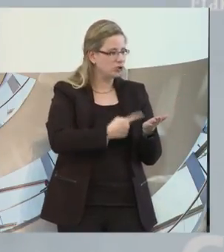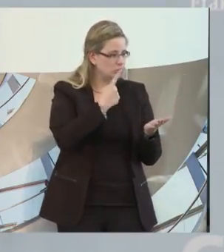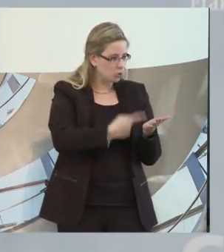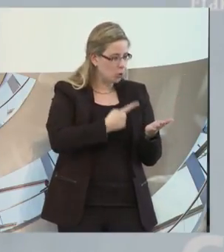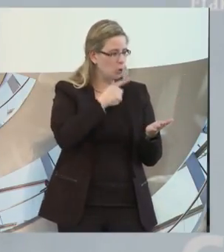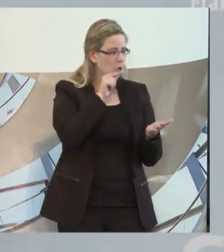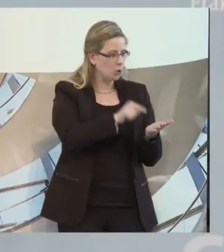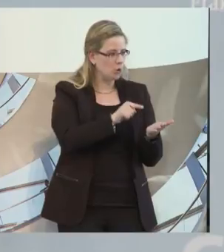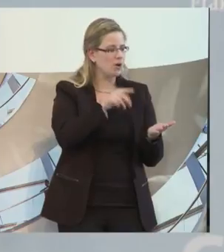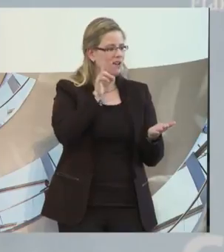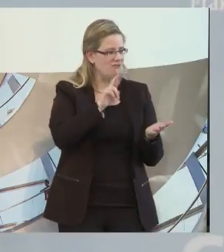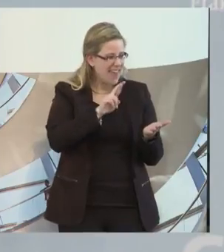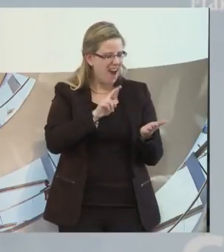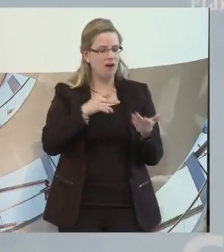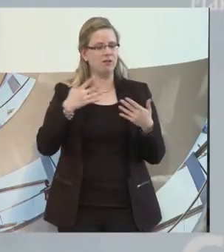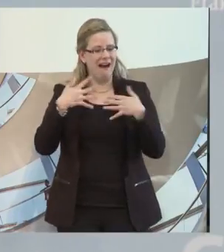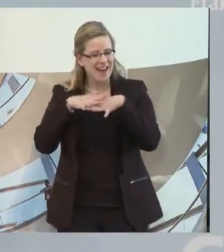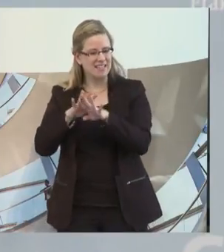der jetzt schon in der Eingliederungshilfe ist.